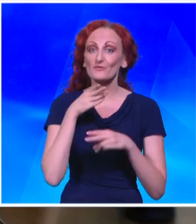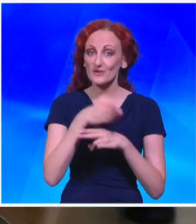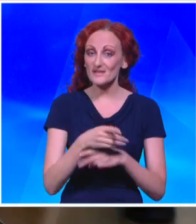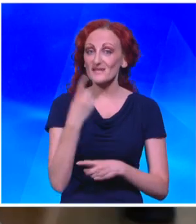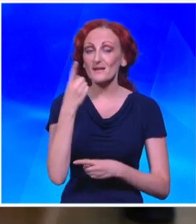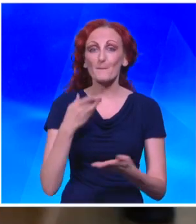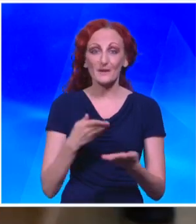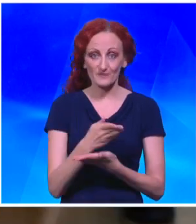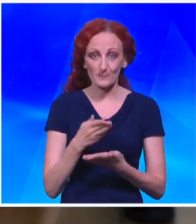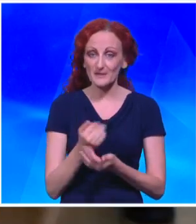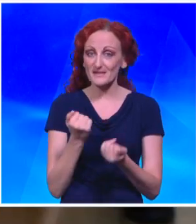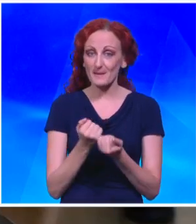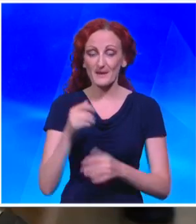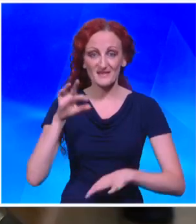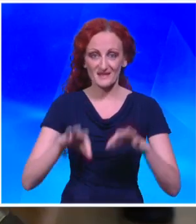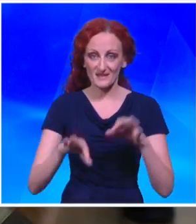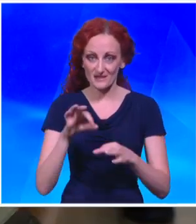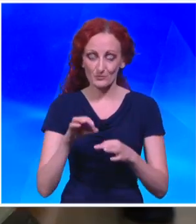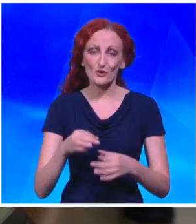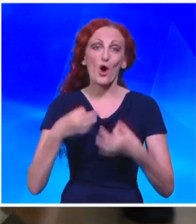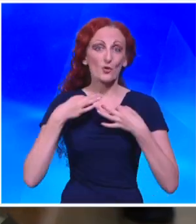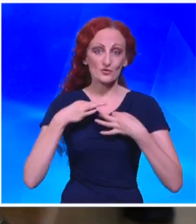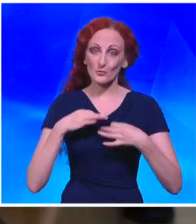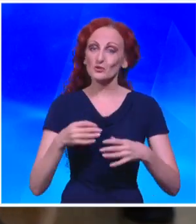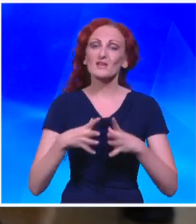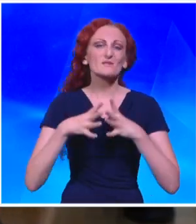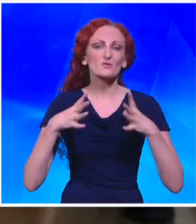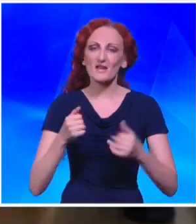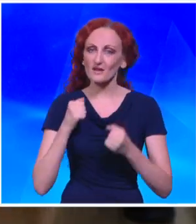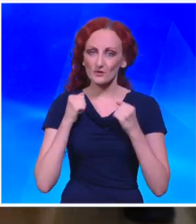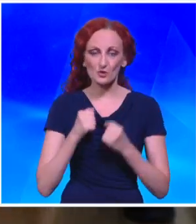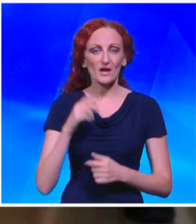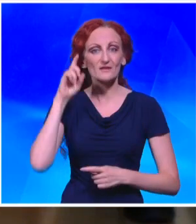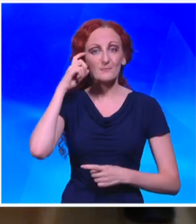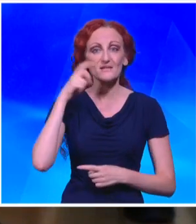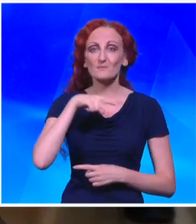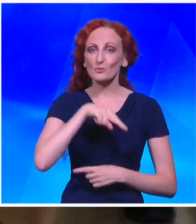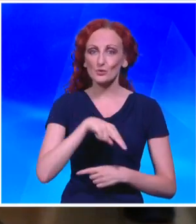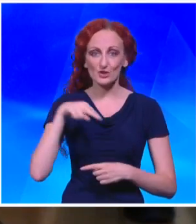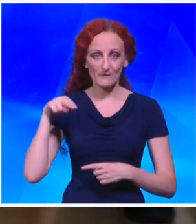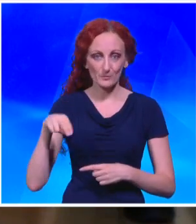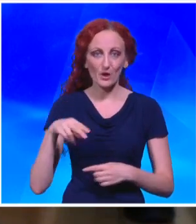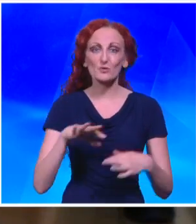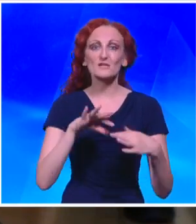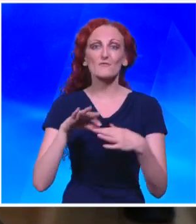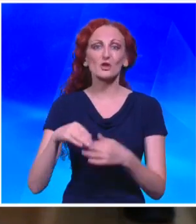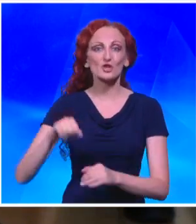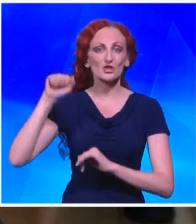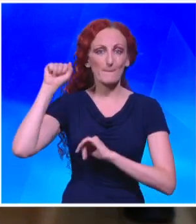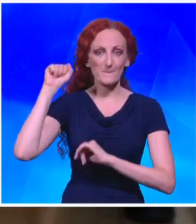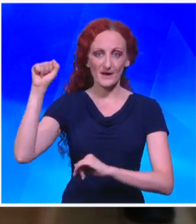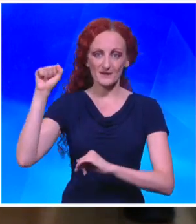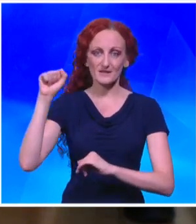гледна точка сме освободени от всякакви очаквания. Нали? Да му мислят Продължаваме промяната, които са водеща политическа партия. Те трябва